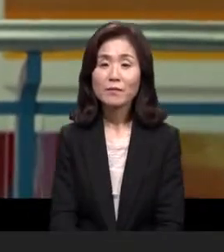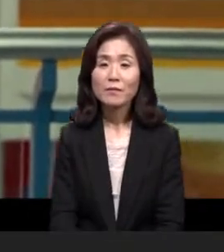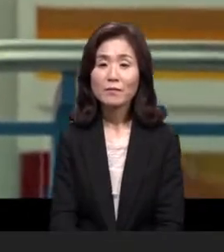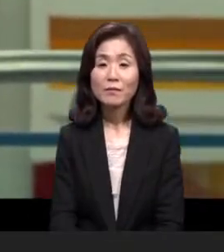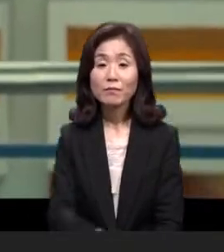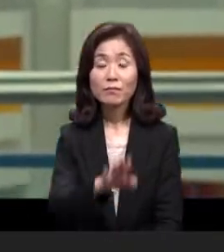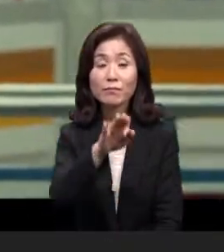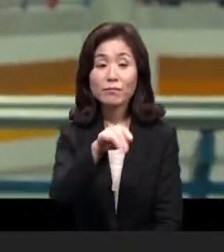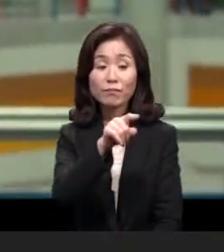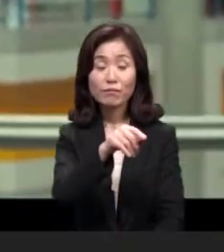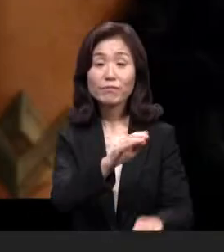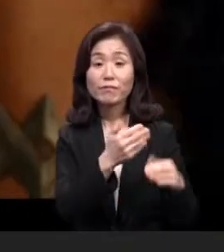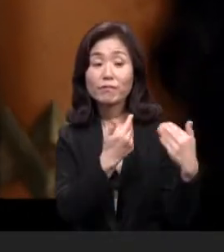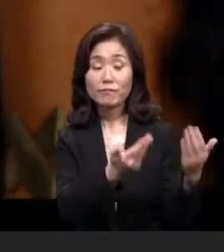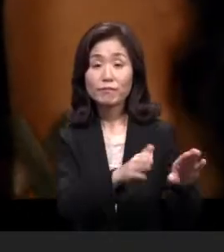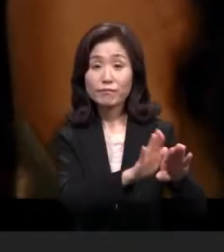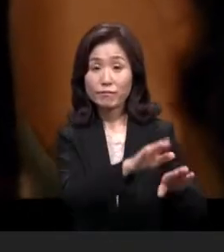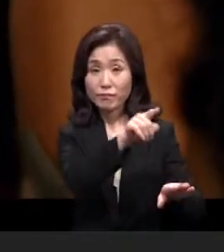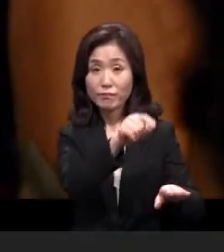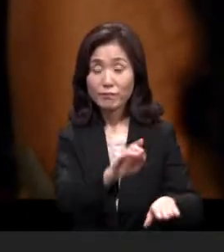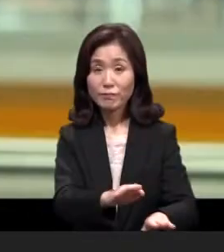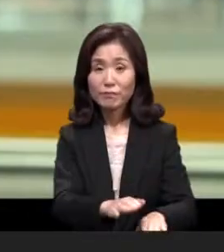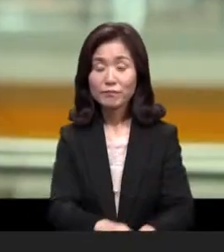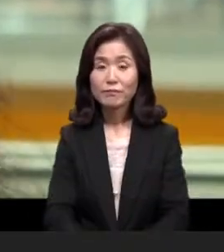We won't be doing that today.